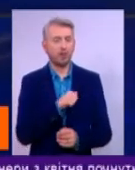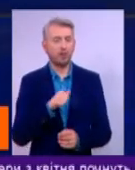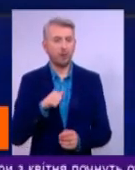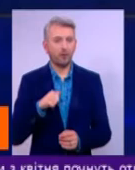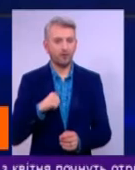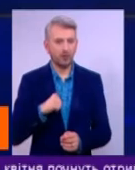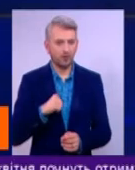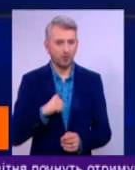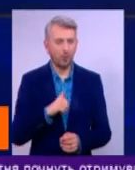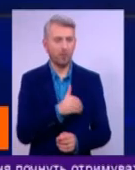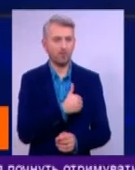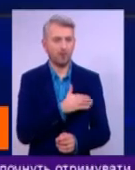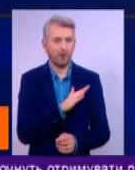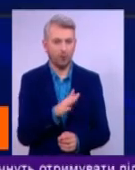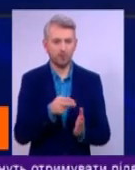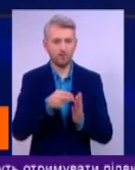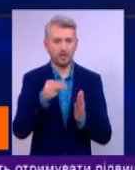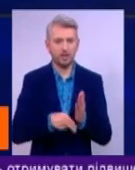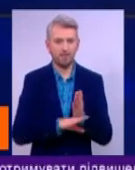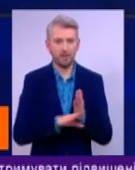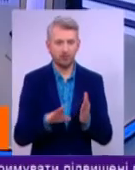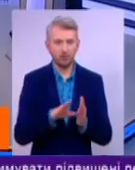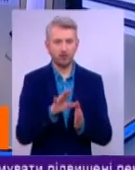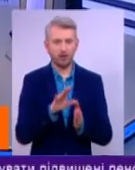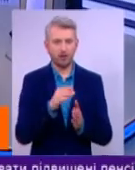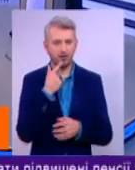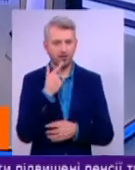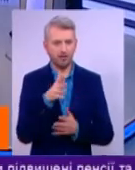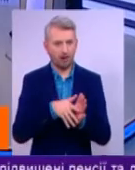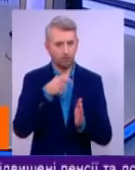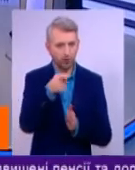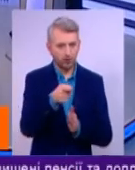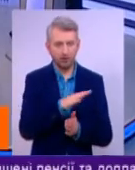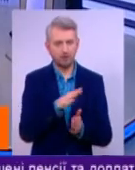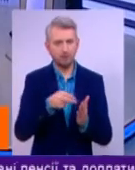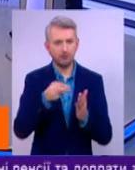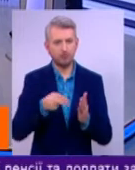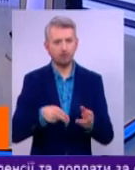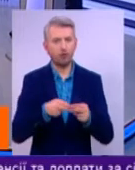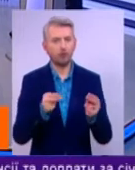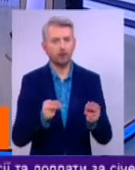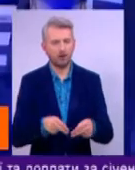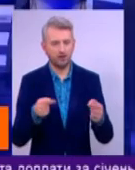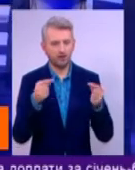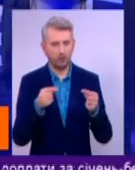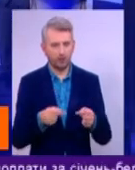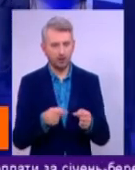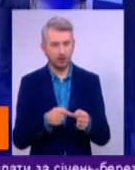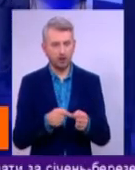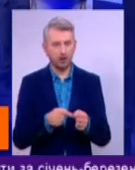не захоче, не підпише рапорт і не підпише контракт відповідний, прийдя